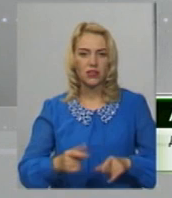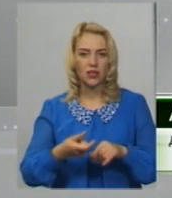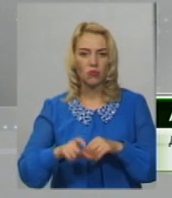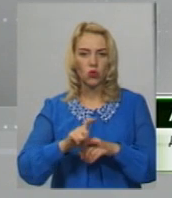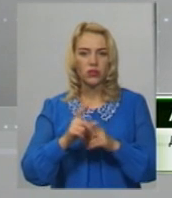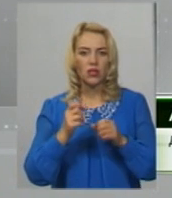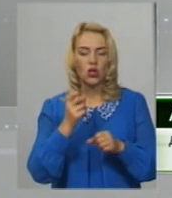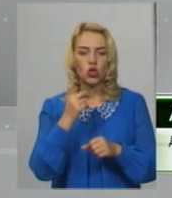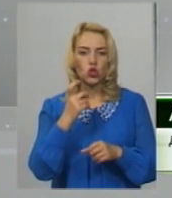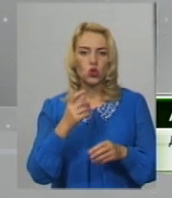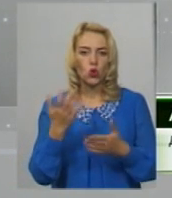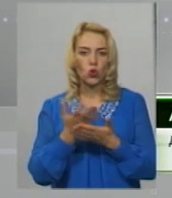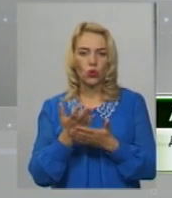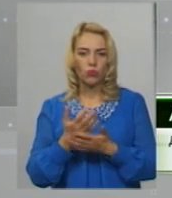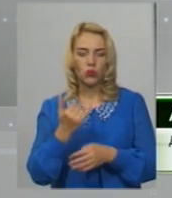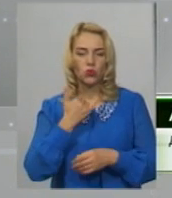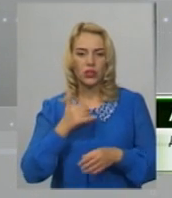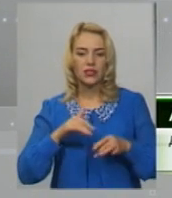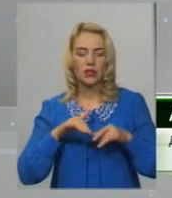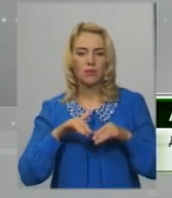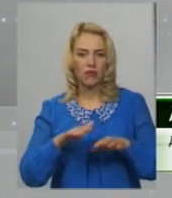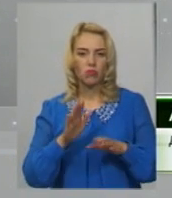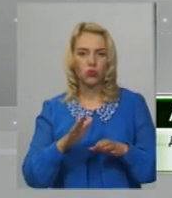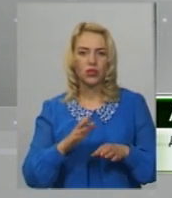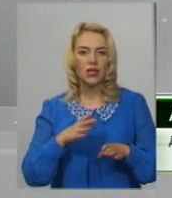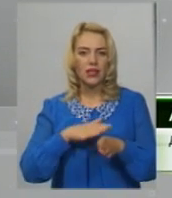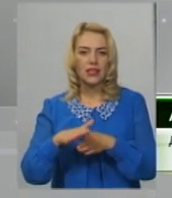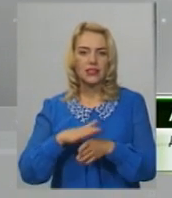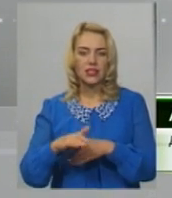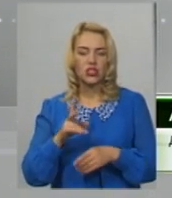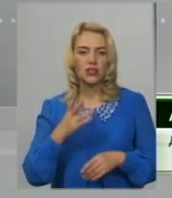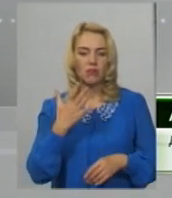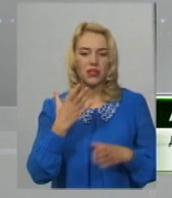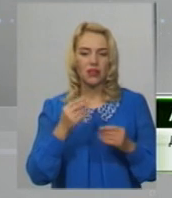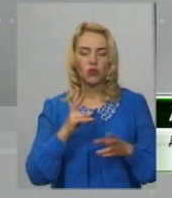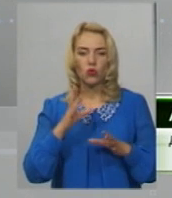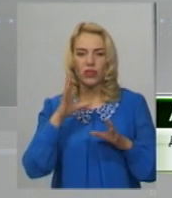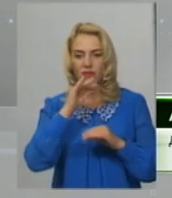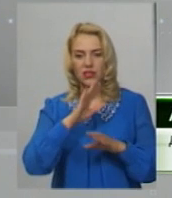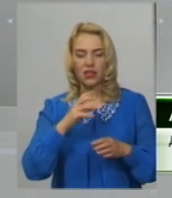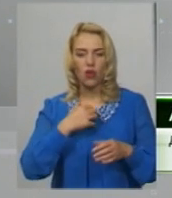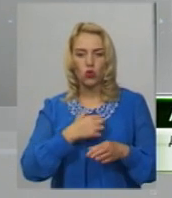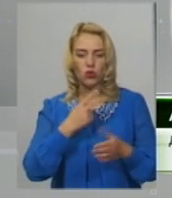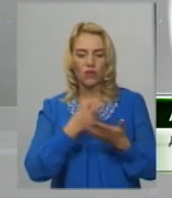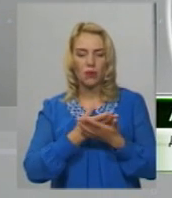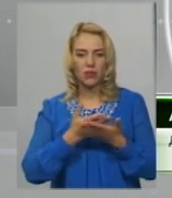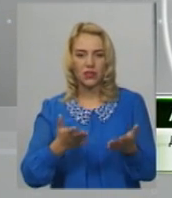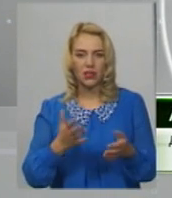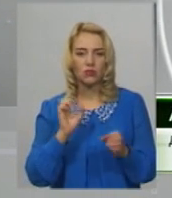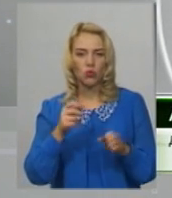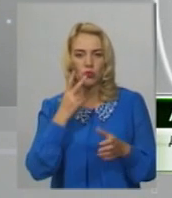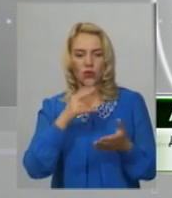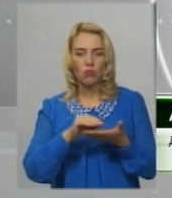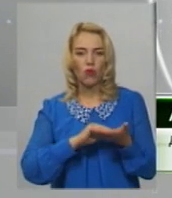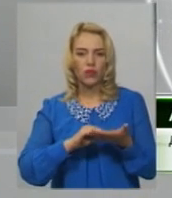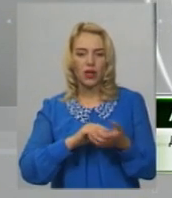100 робіт. У нас програма буде насичена 5 днів і всі, хто не встигли на основні покази і презентації, можуть подивитися повтор в